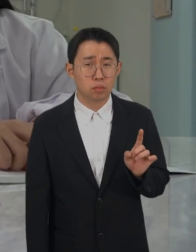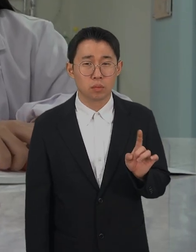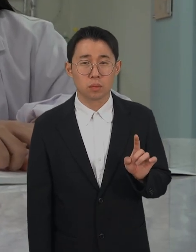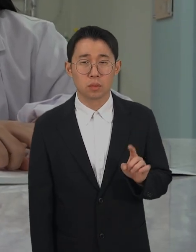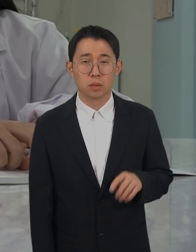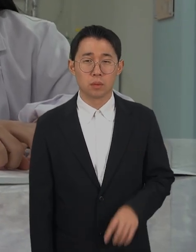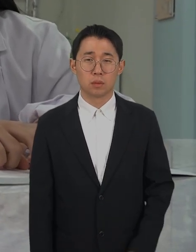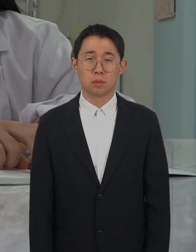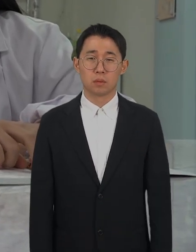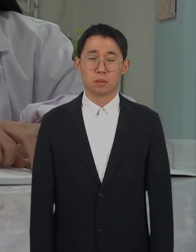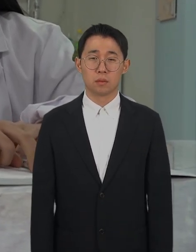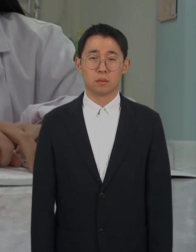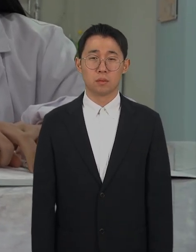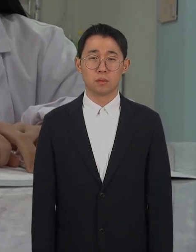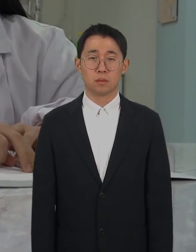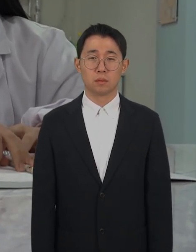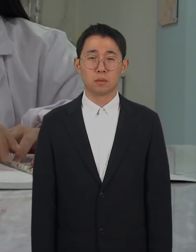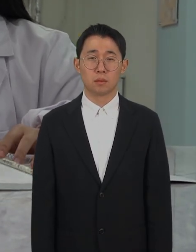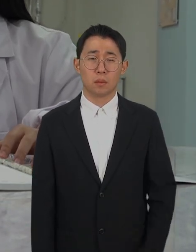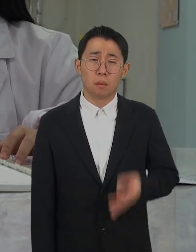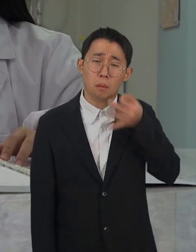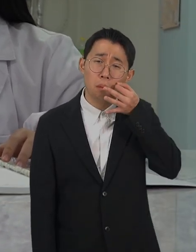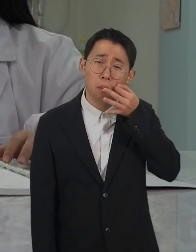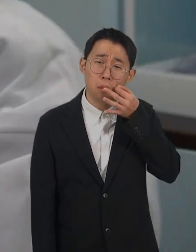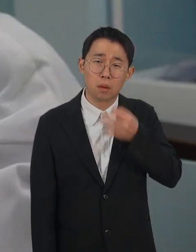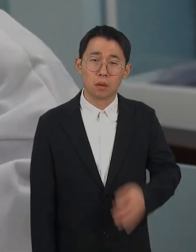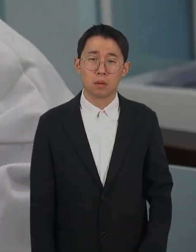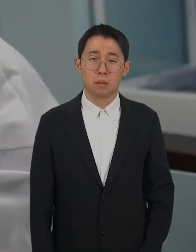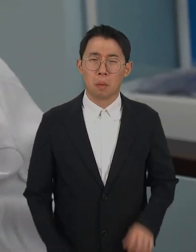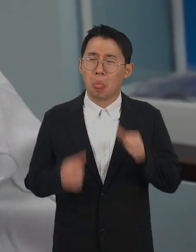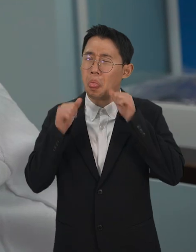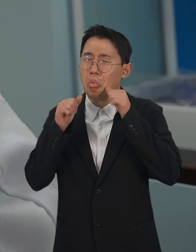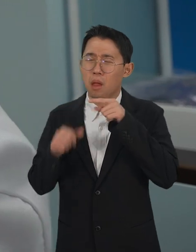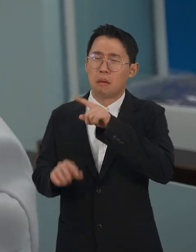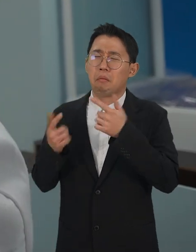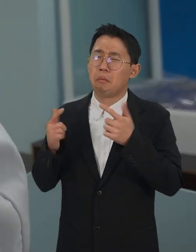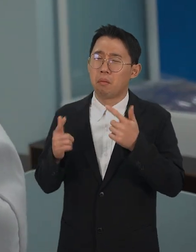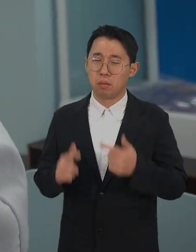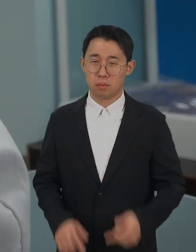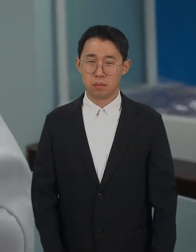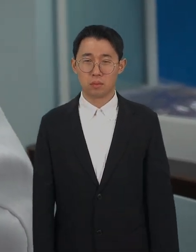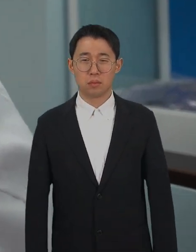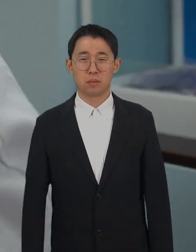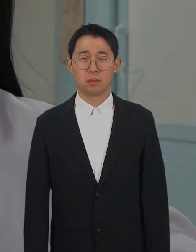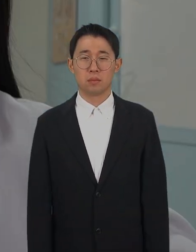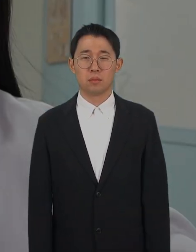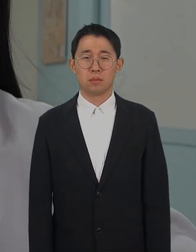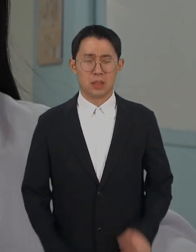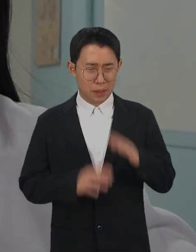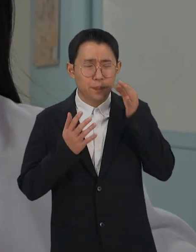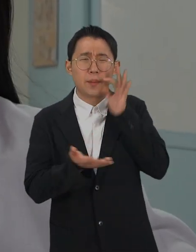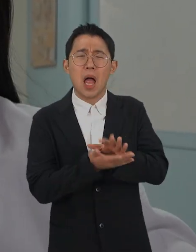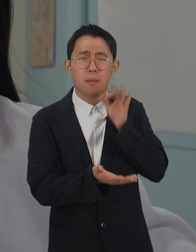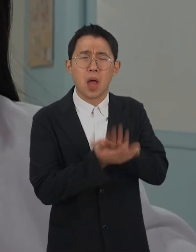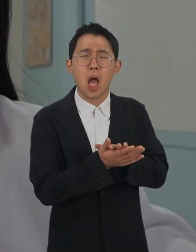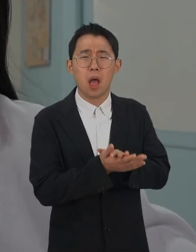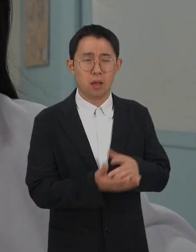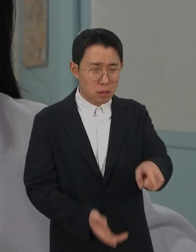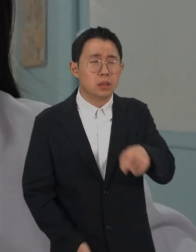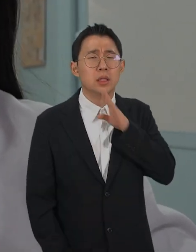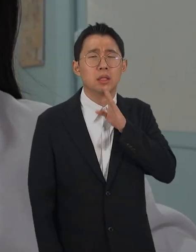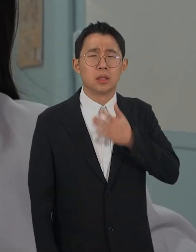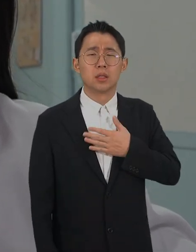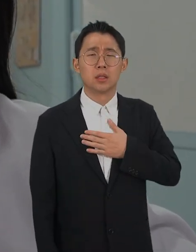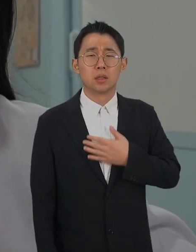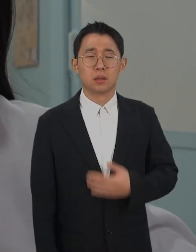뭐야? 이거 나지? 보여줘봐. 메롱도 아니거든. 다 봤거든?